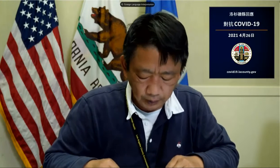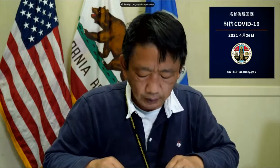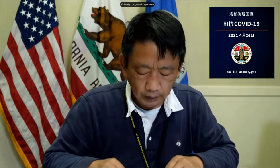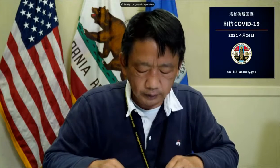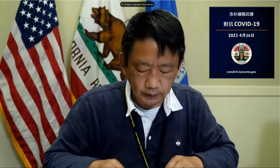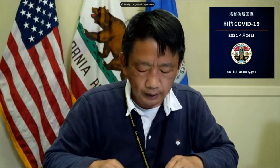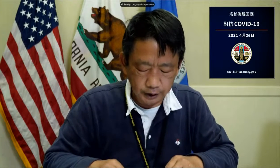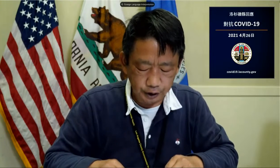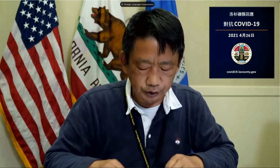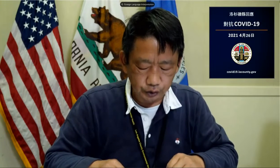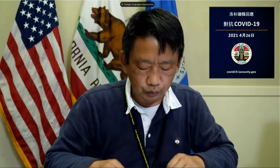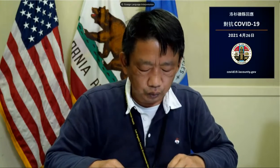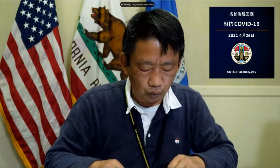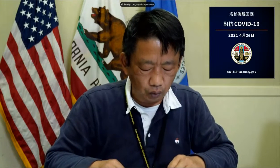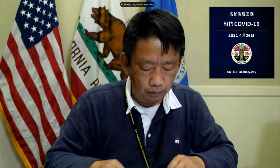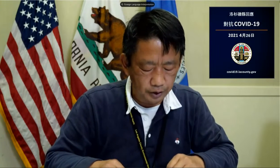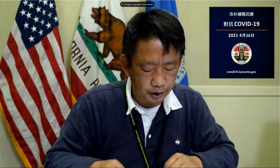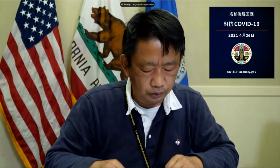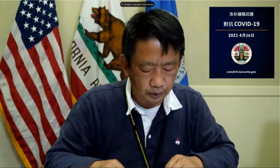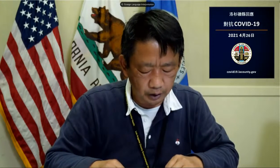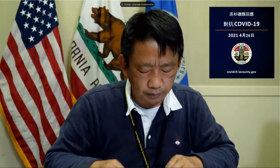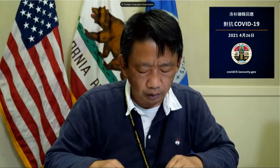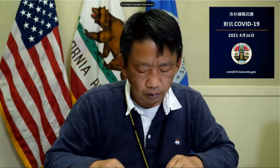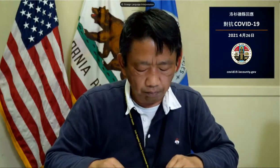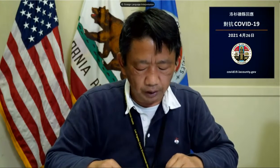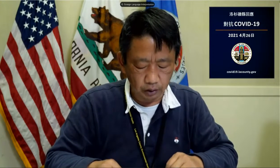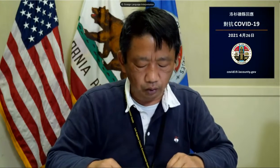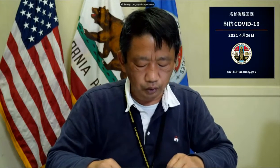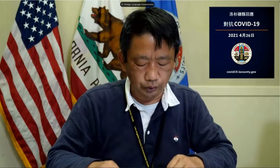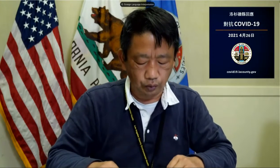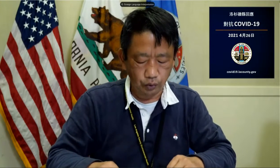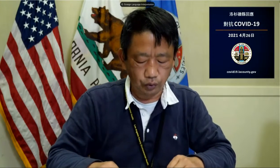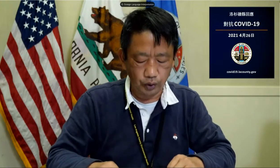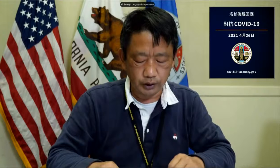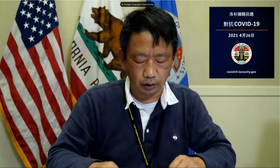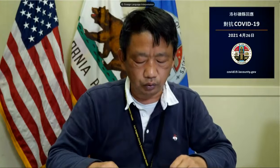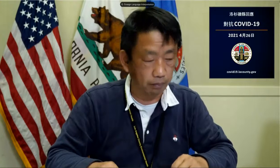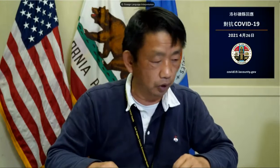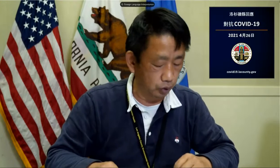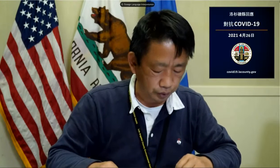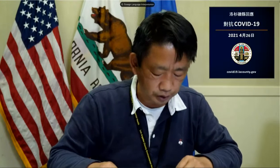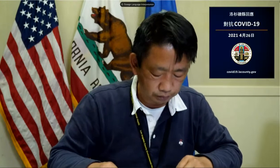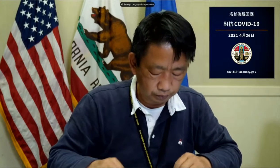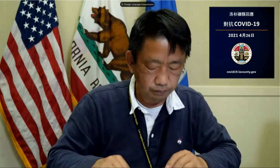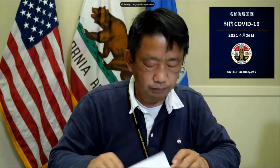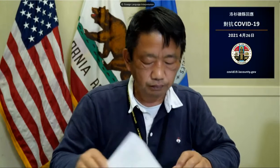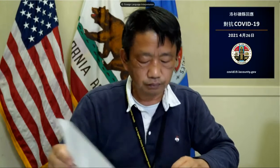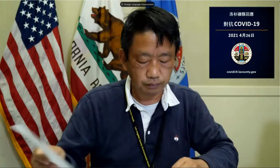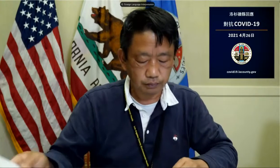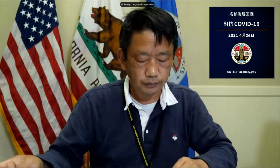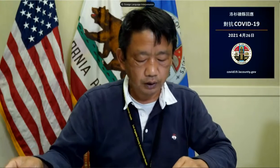度。但是如果我们接种了疫苗，病毒就缺少了传播途径。